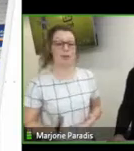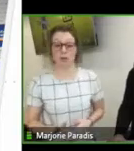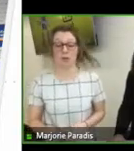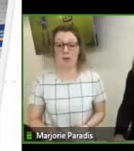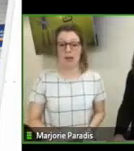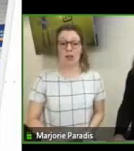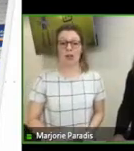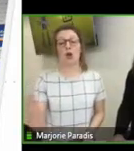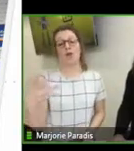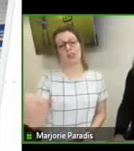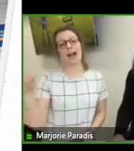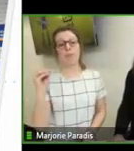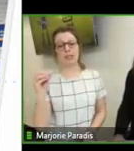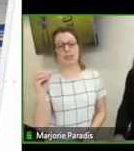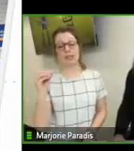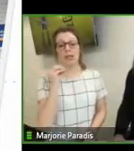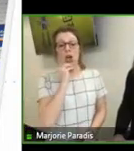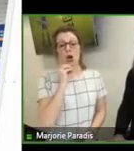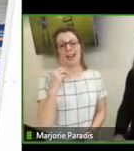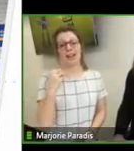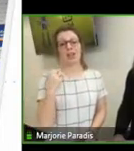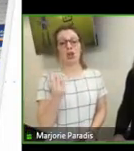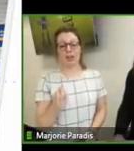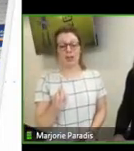utiliser éventuellement. Donc, on va venir appliquer